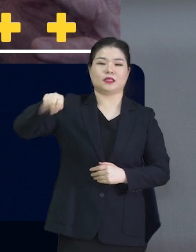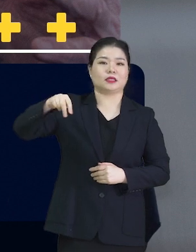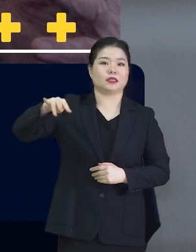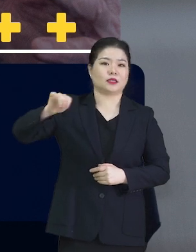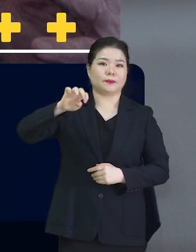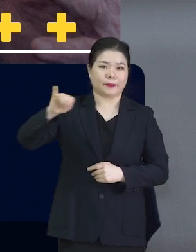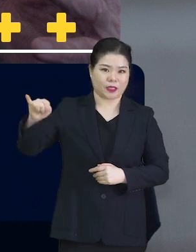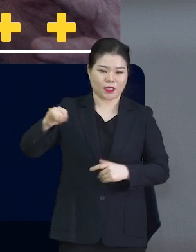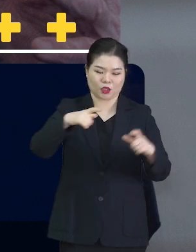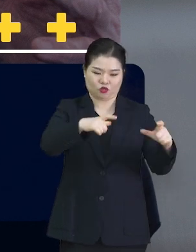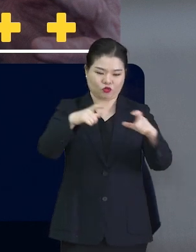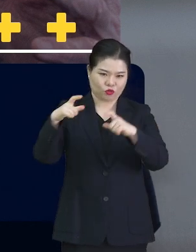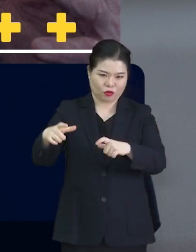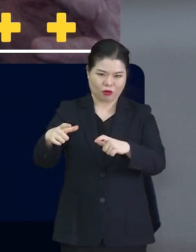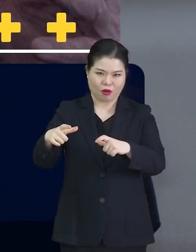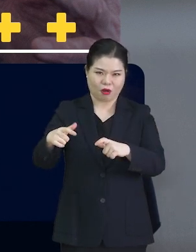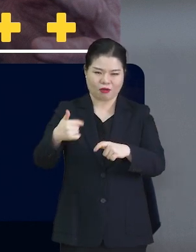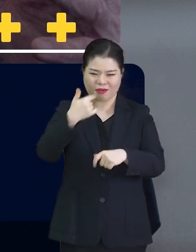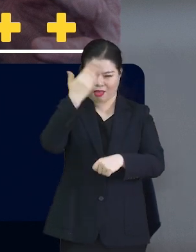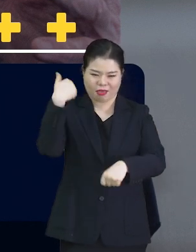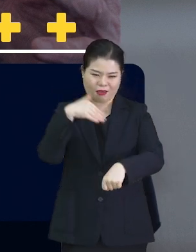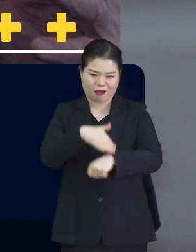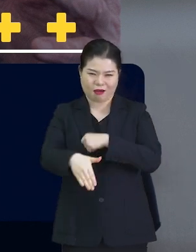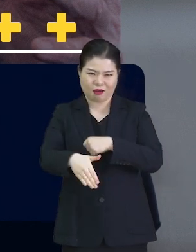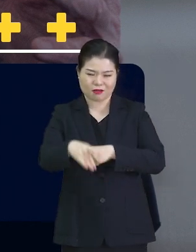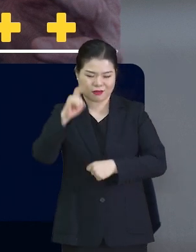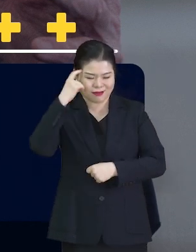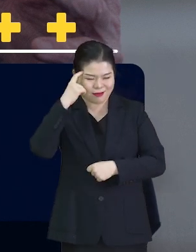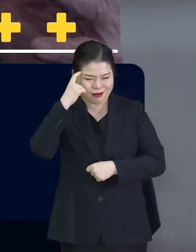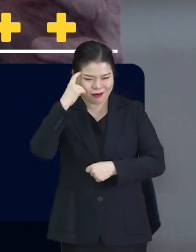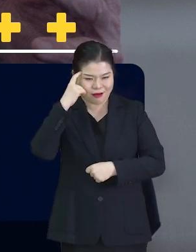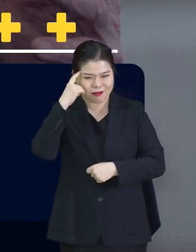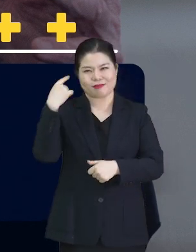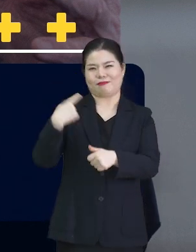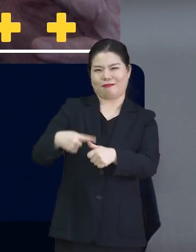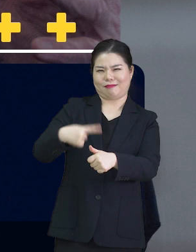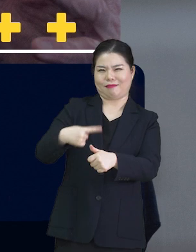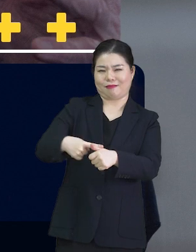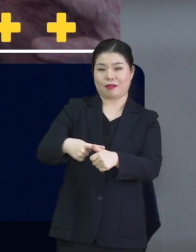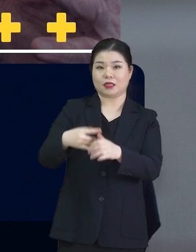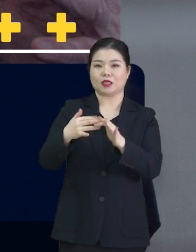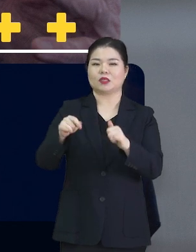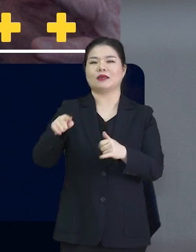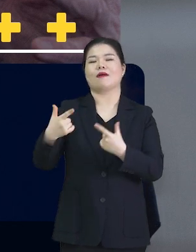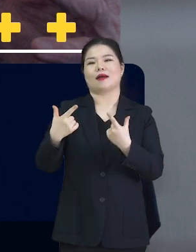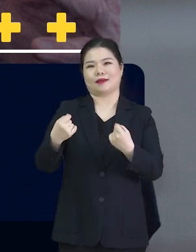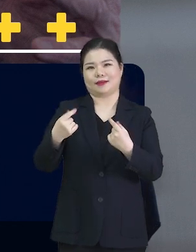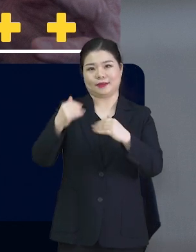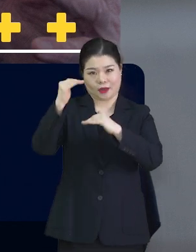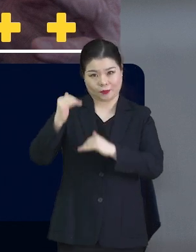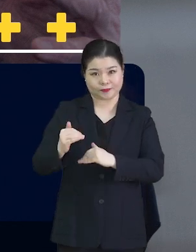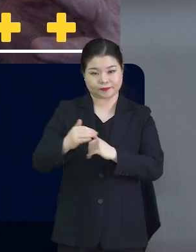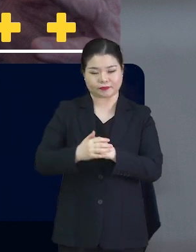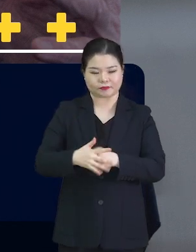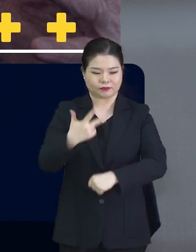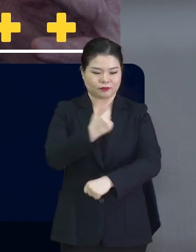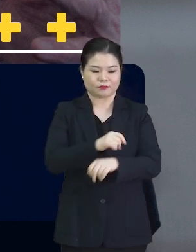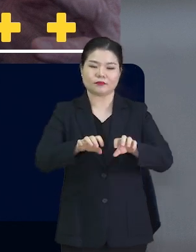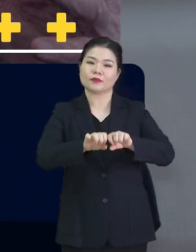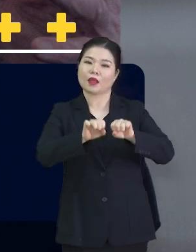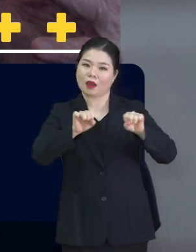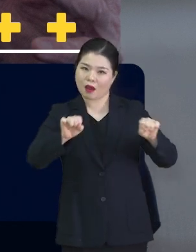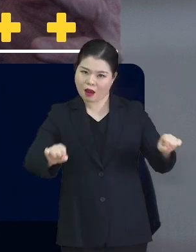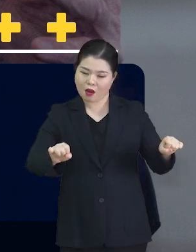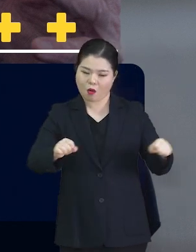대해서 원시적 사고라고 비판한 것도 이런 맥락으로 볼수 있습니다. 전문가들도 백신 접종과